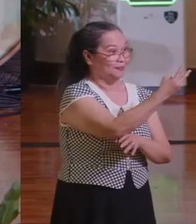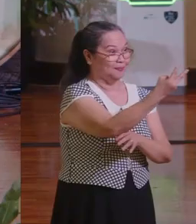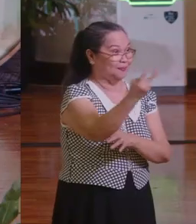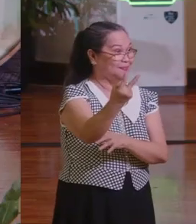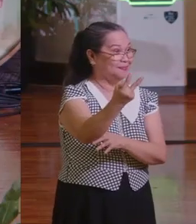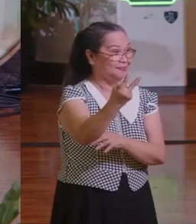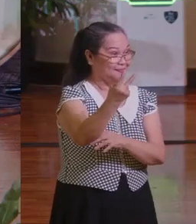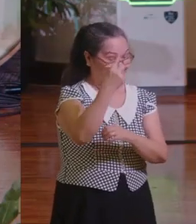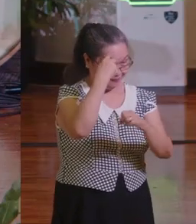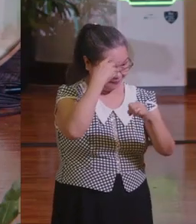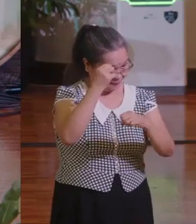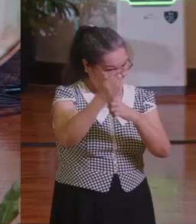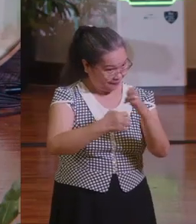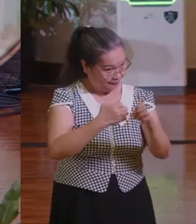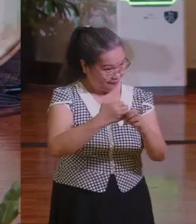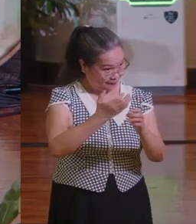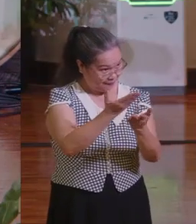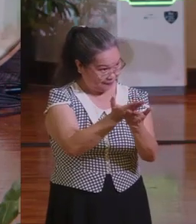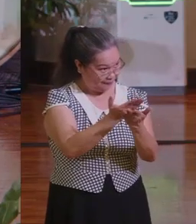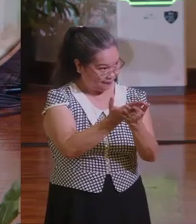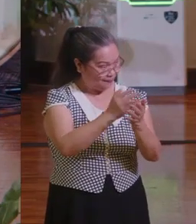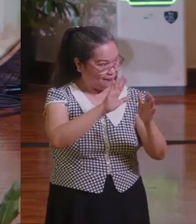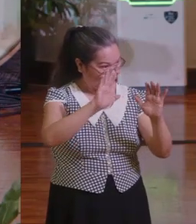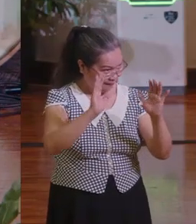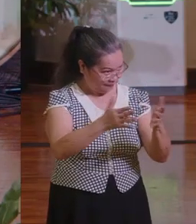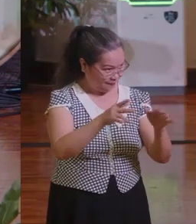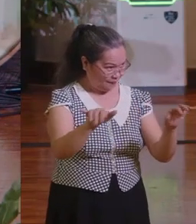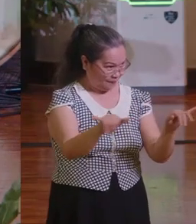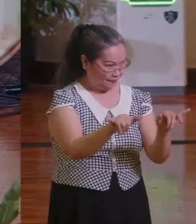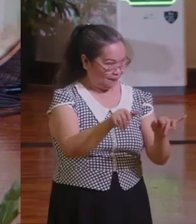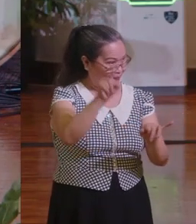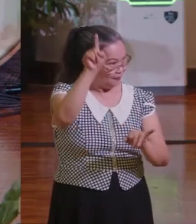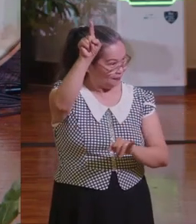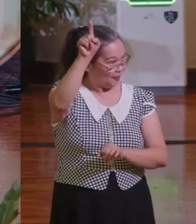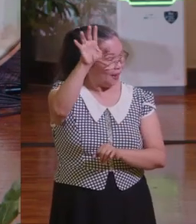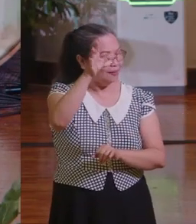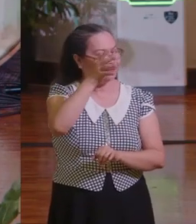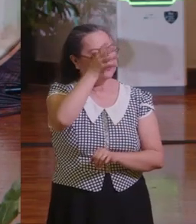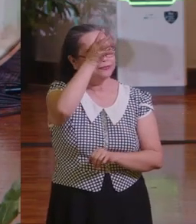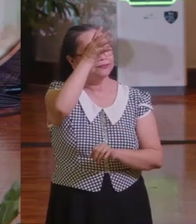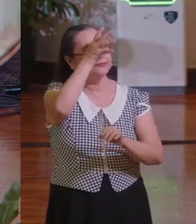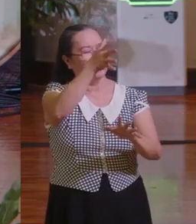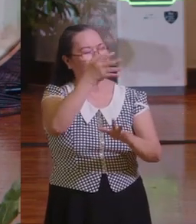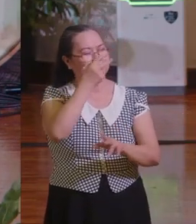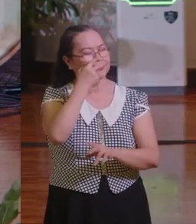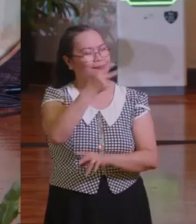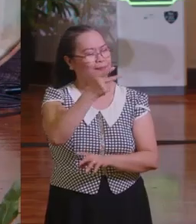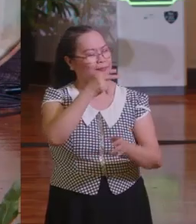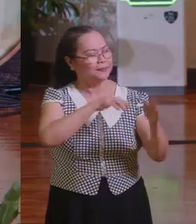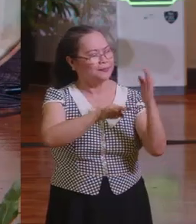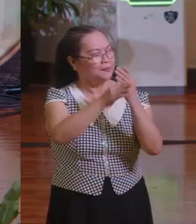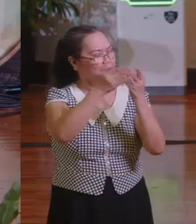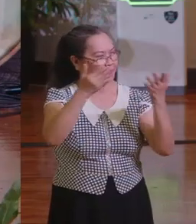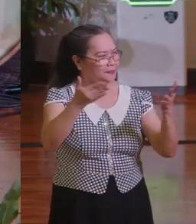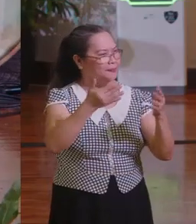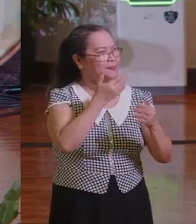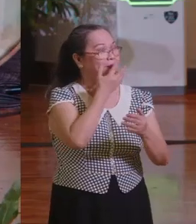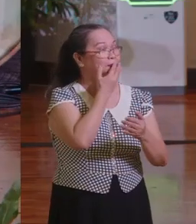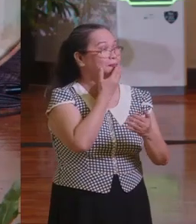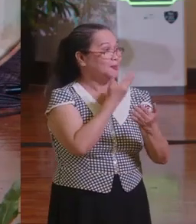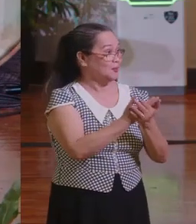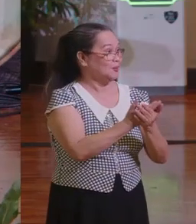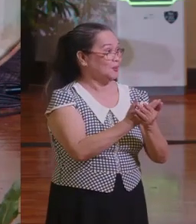on earth about anything they ask, it will be done for them by my Father in heaven. Mabisa po ang